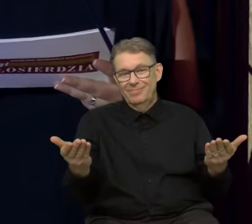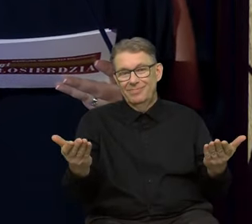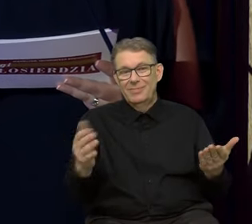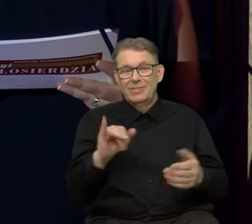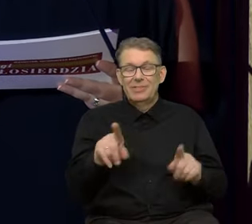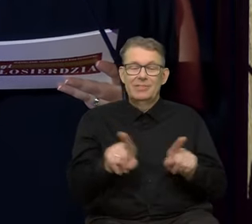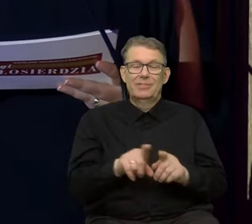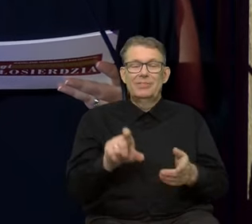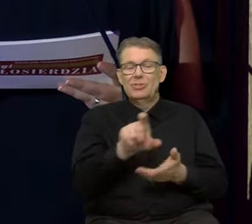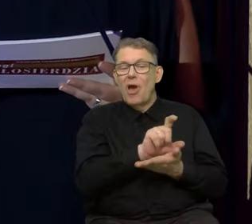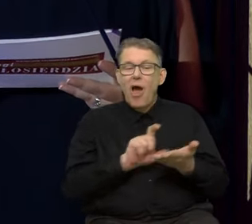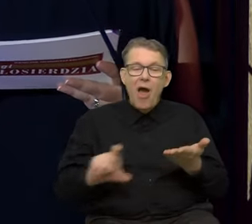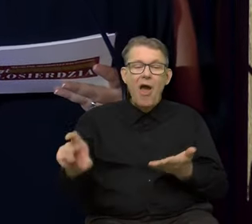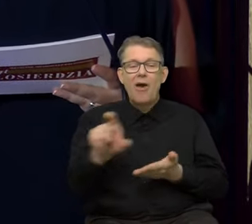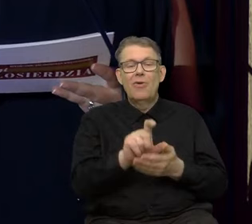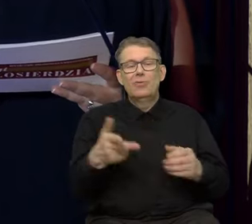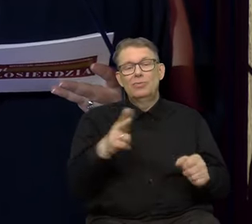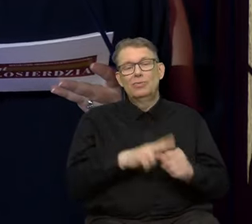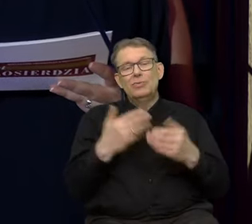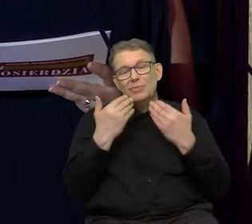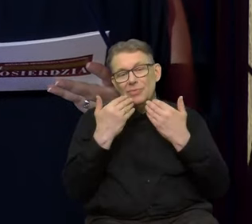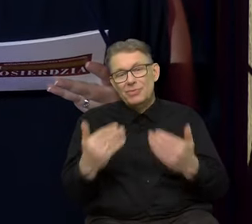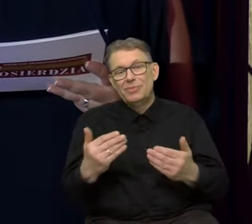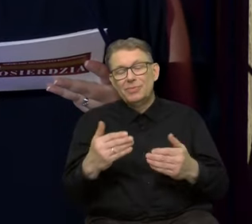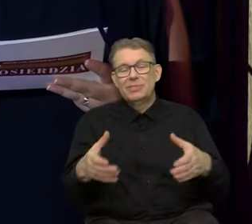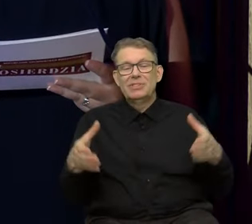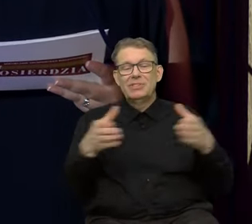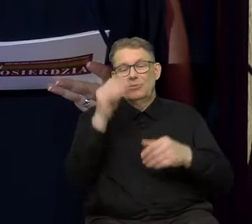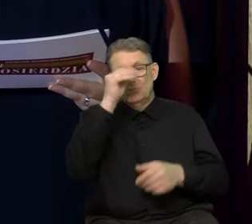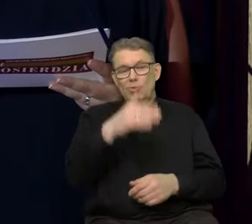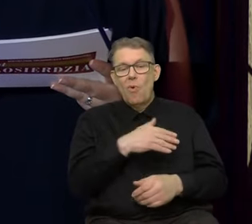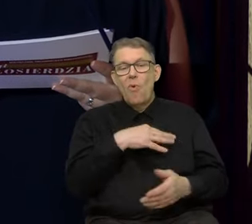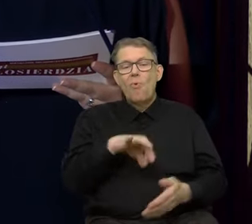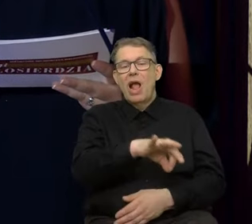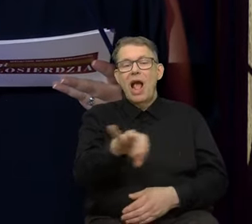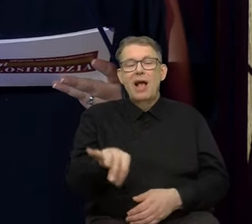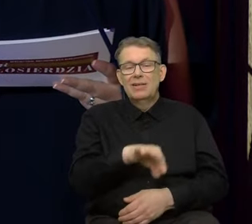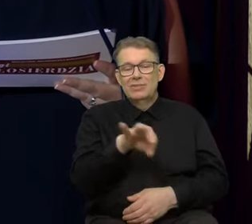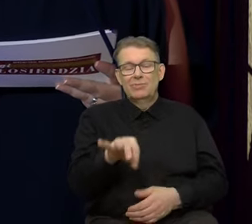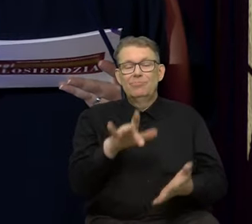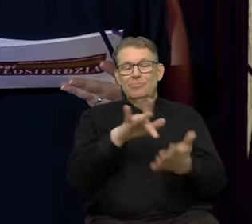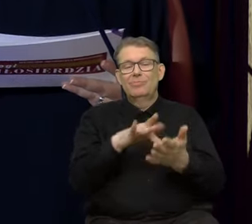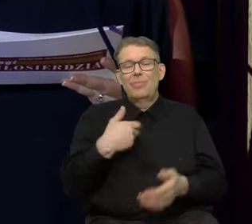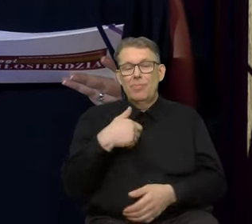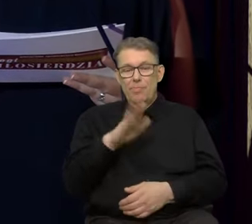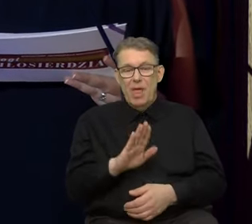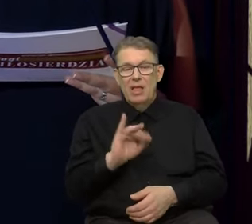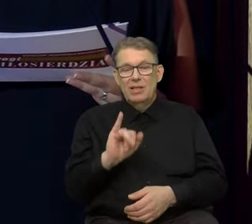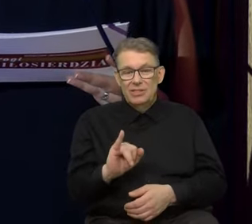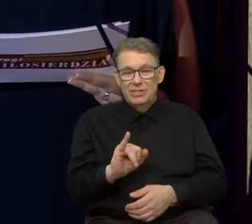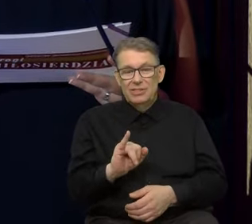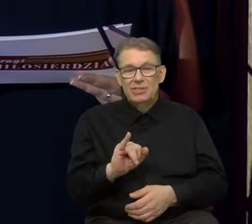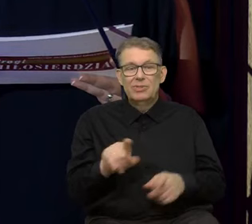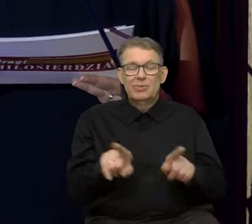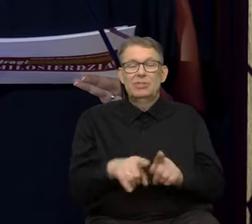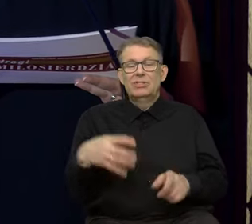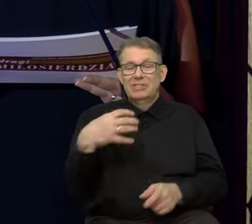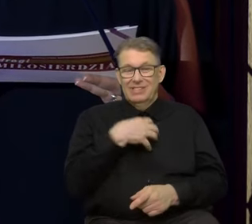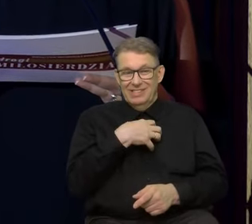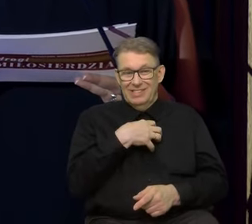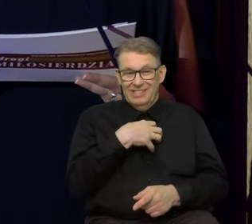oraz tort, za który serdecznie dziękujemy Zespołowi Szkół Gastronomicznych w Białymstoku i